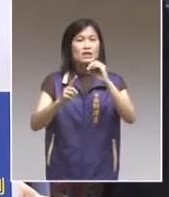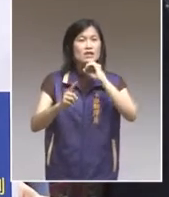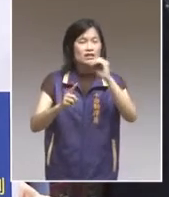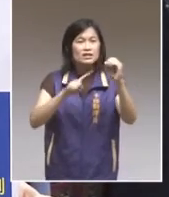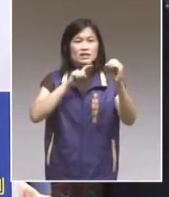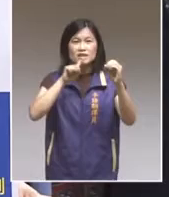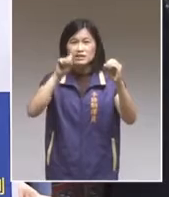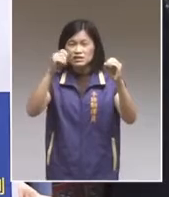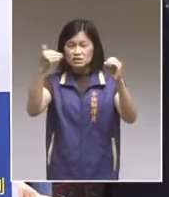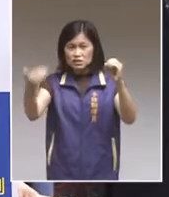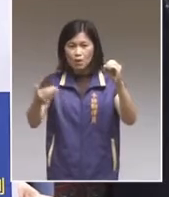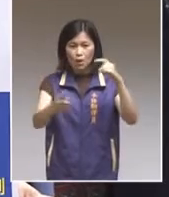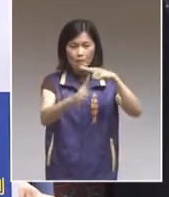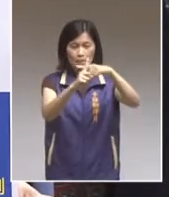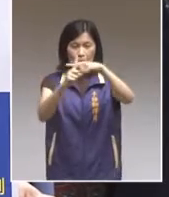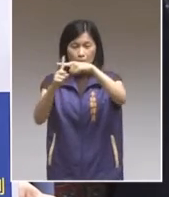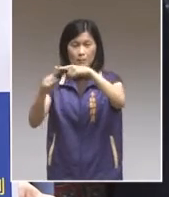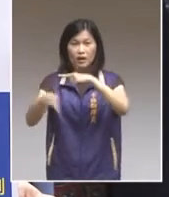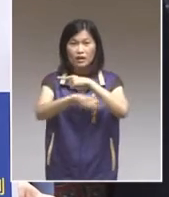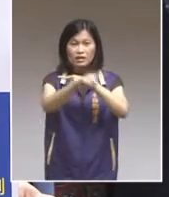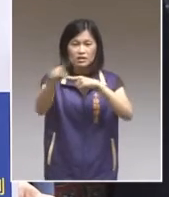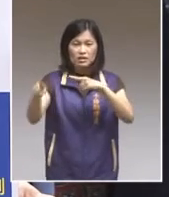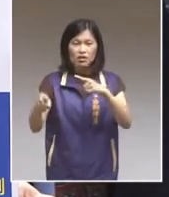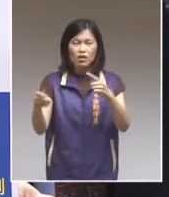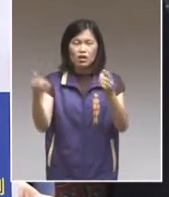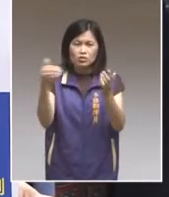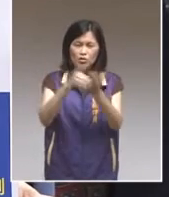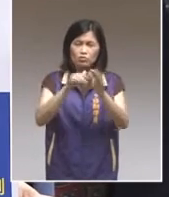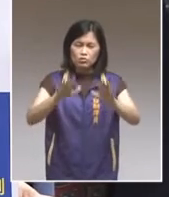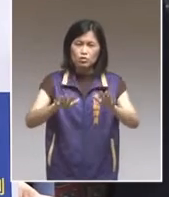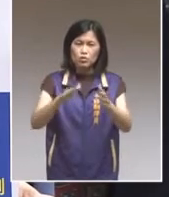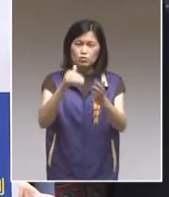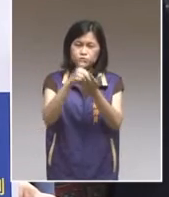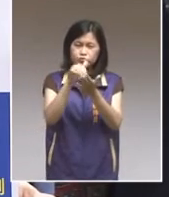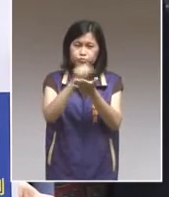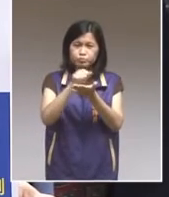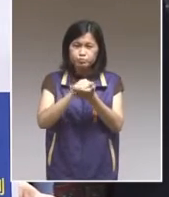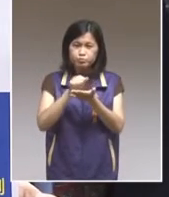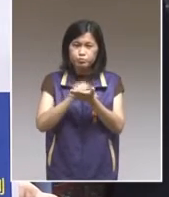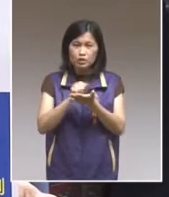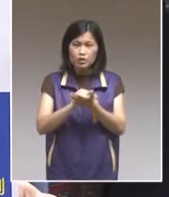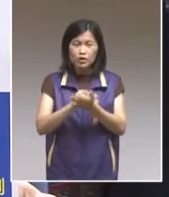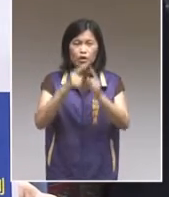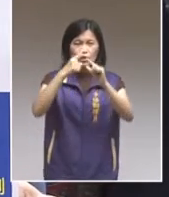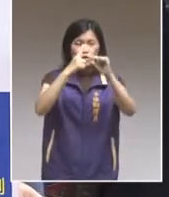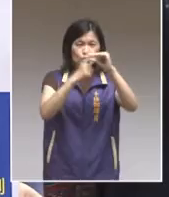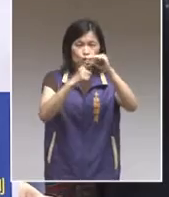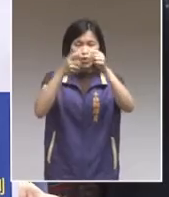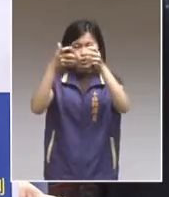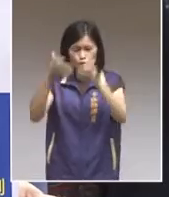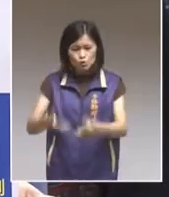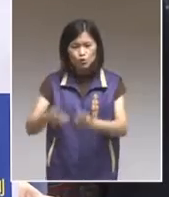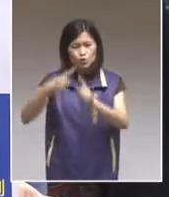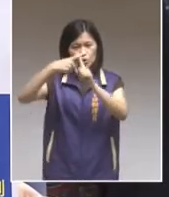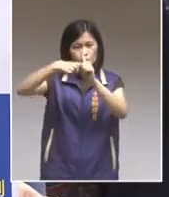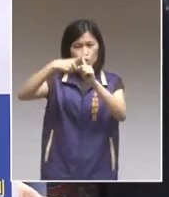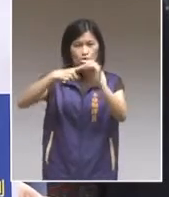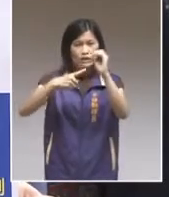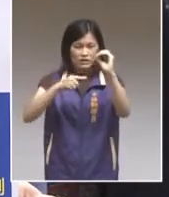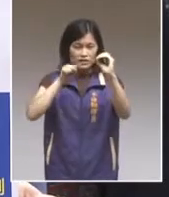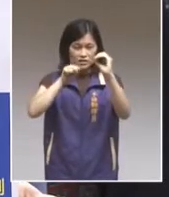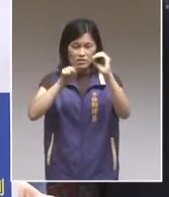0到19岁染疫的个案里面，照目前统计上看起来，中重度还是接近大概